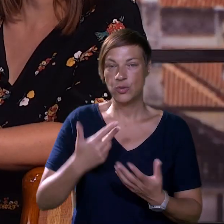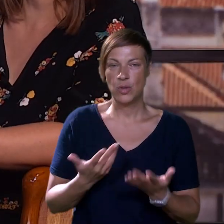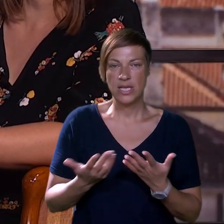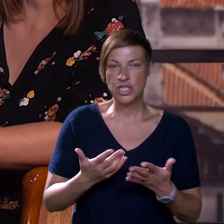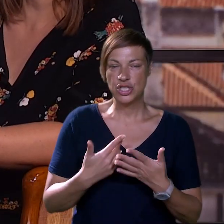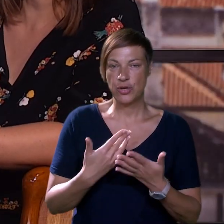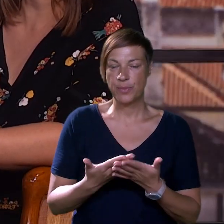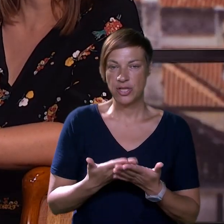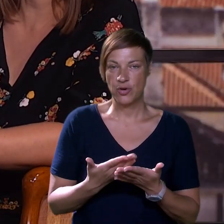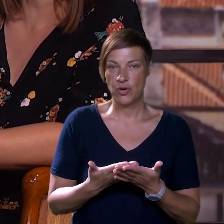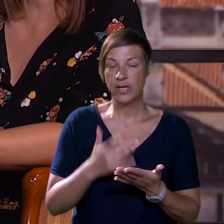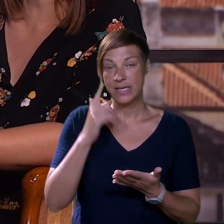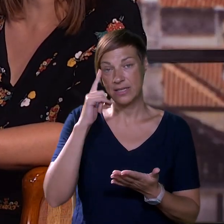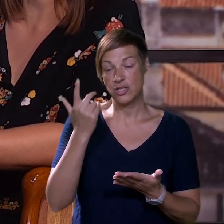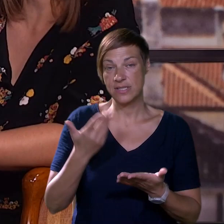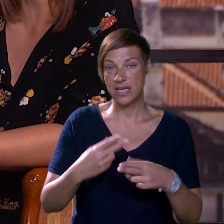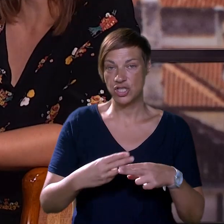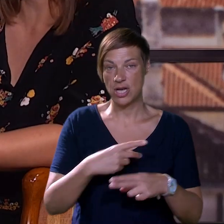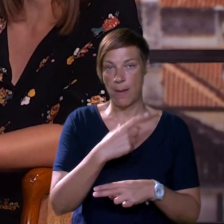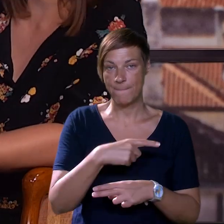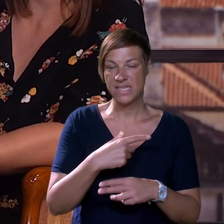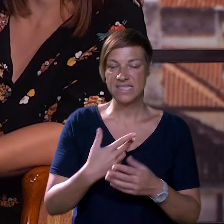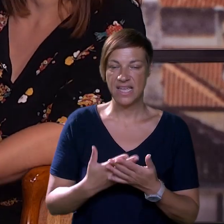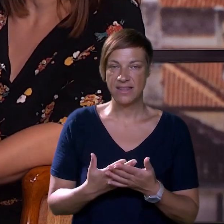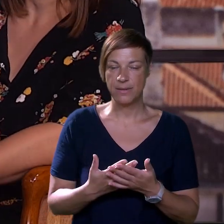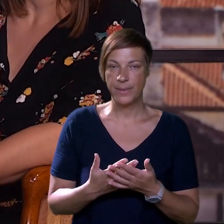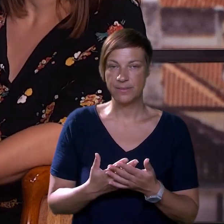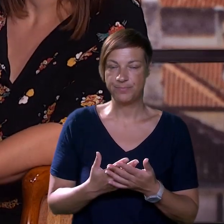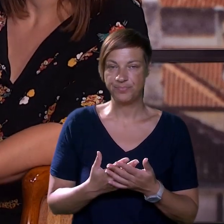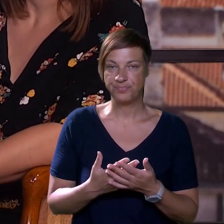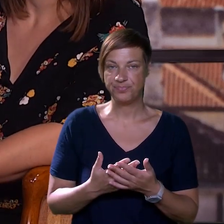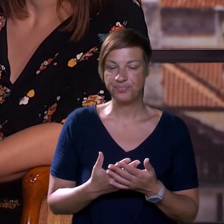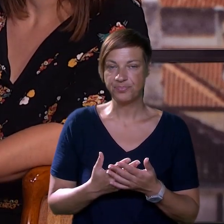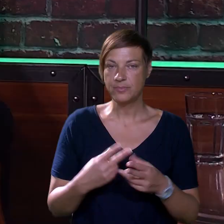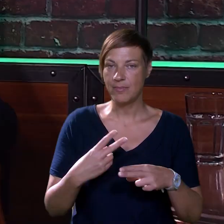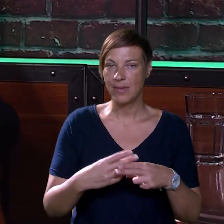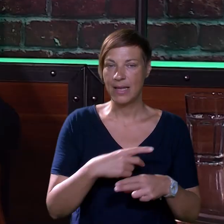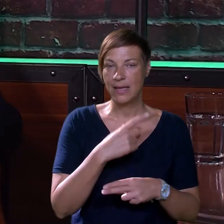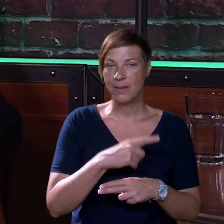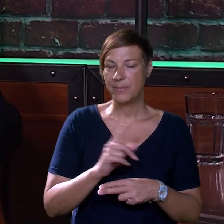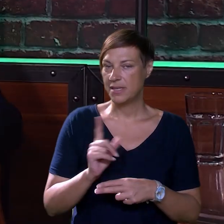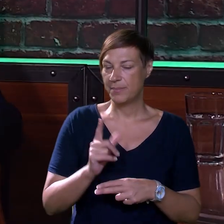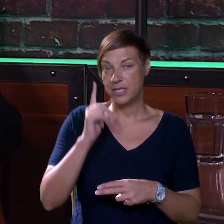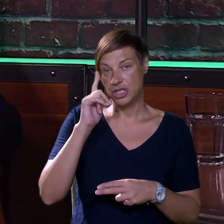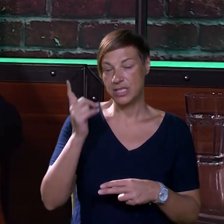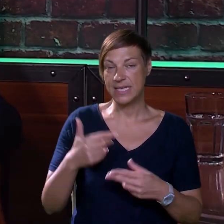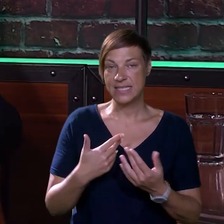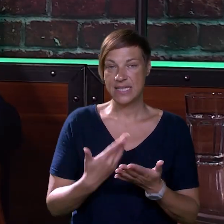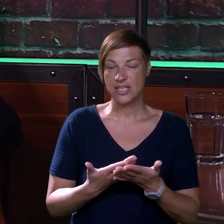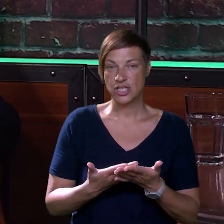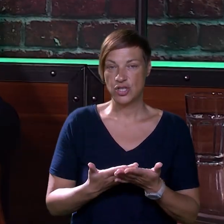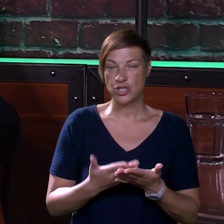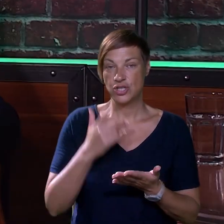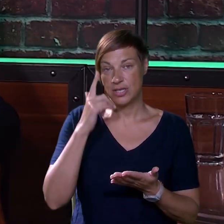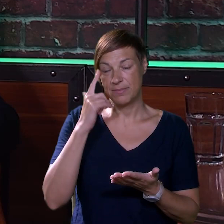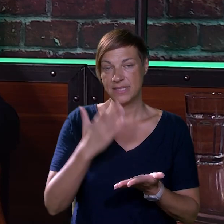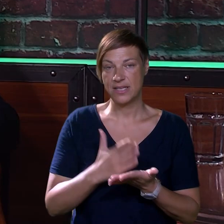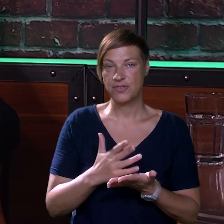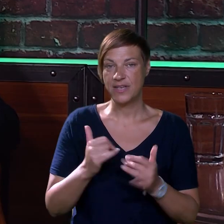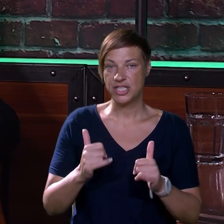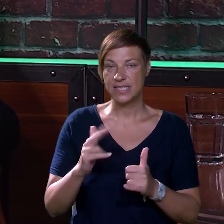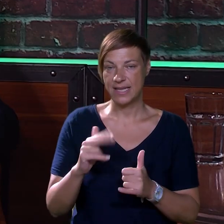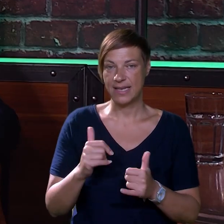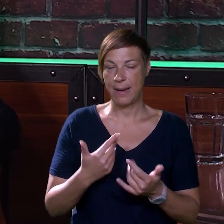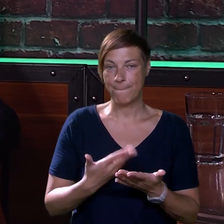to konkretno značilo, recimo, pacijentima? Pa pacijentima ne bi ništa značilo, zato što ono što njima znači mi već